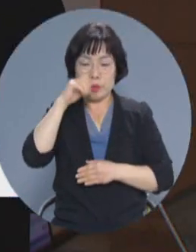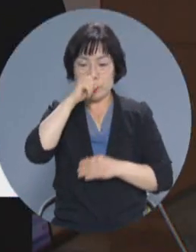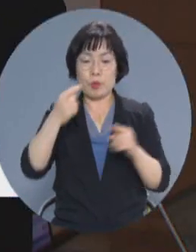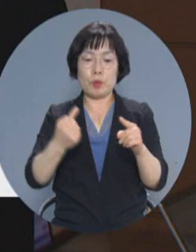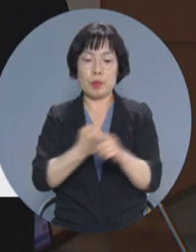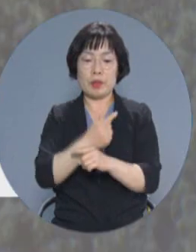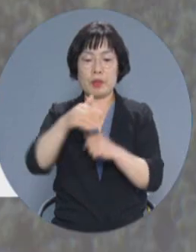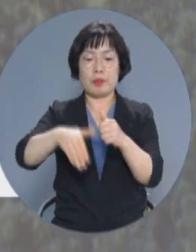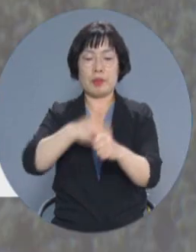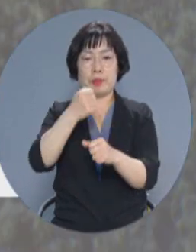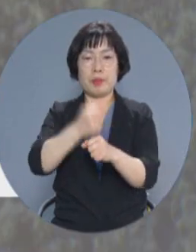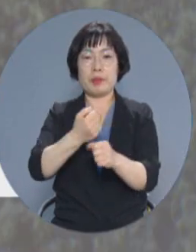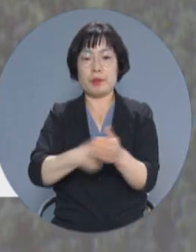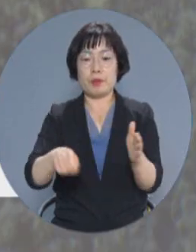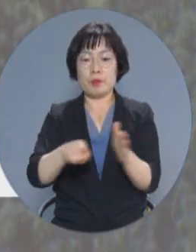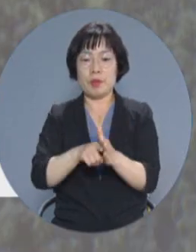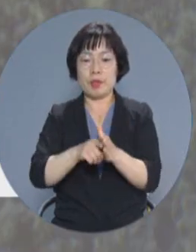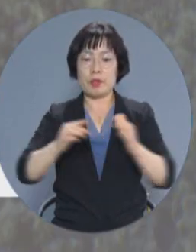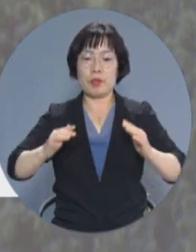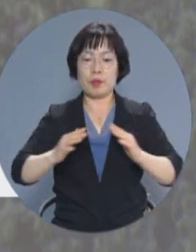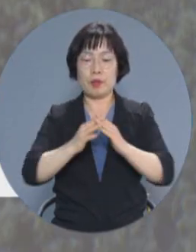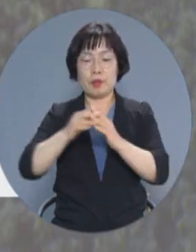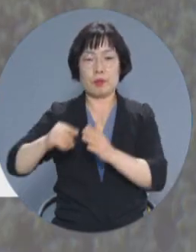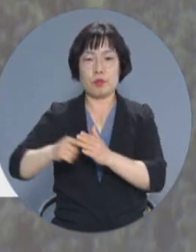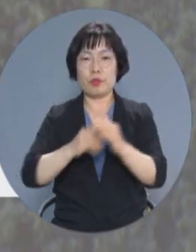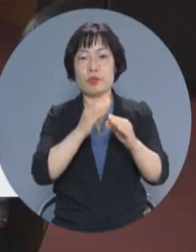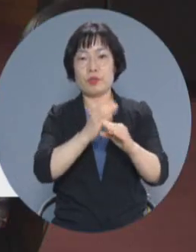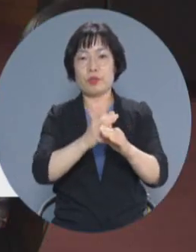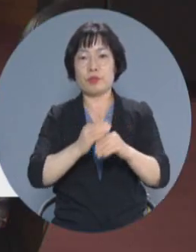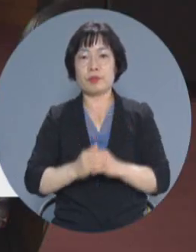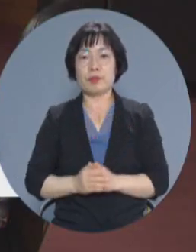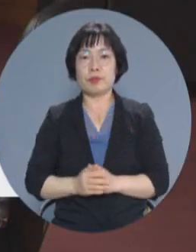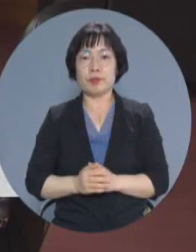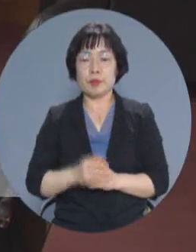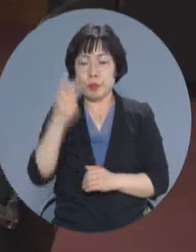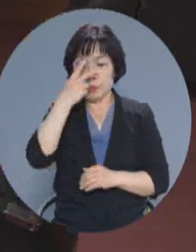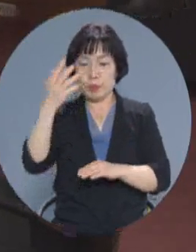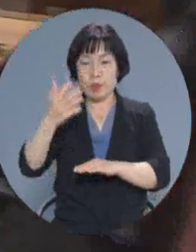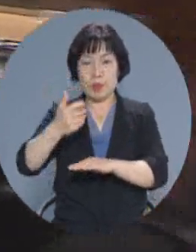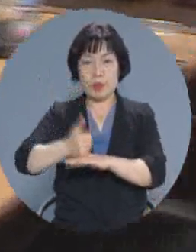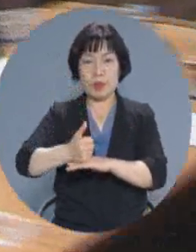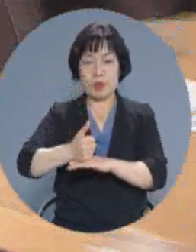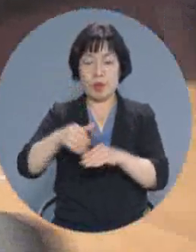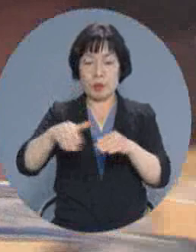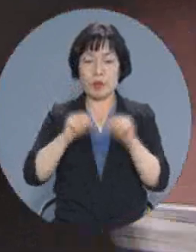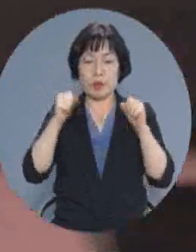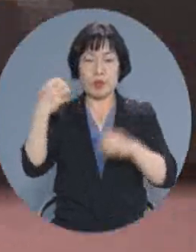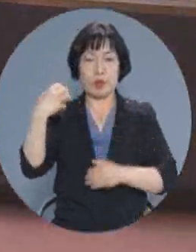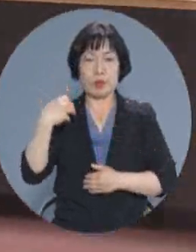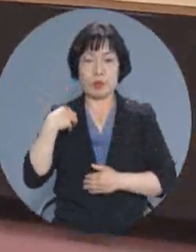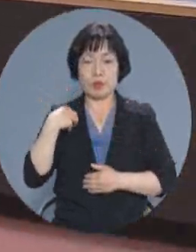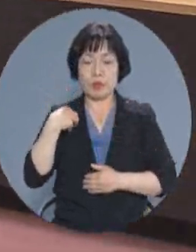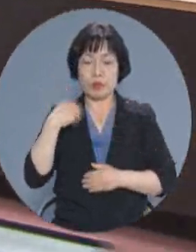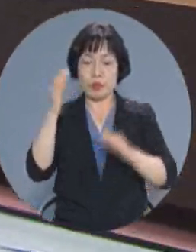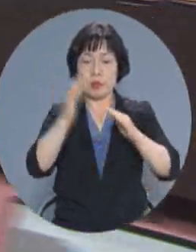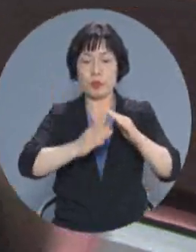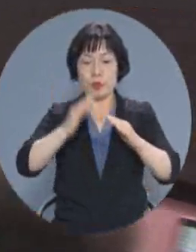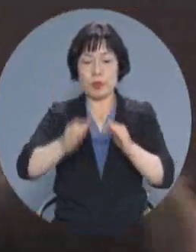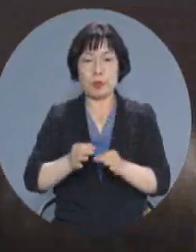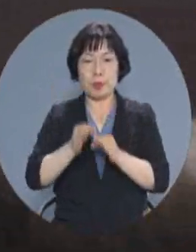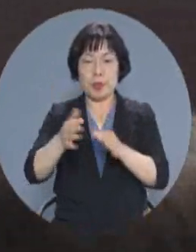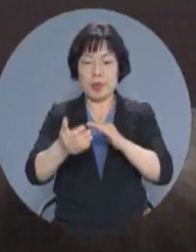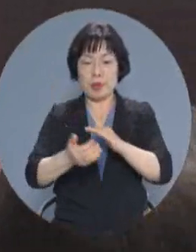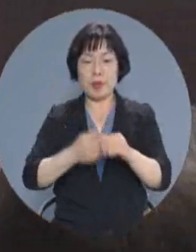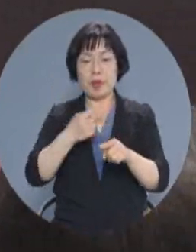위해 시립미술관 건립을 추진하고 있습니다. 또 이번 용역 결과를 문화체육관광부의 국립미술관